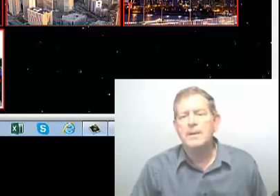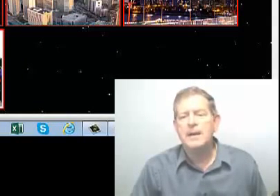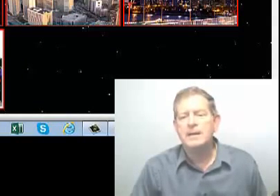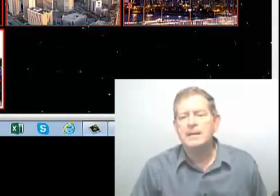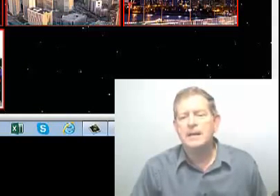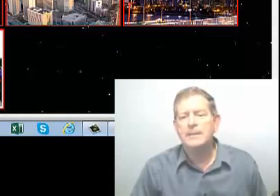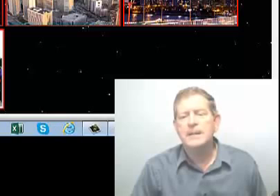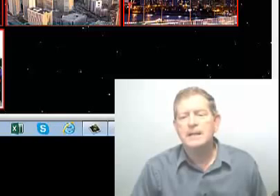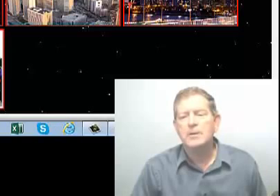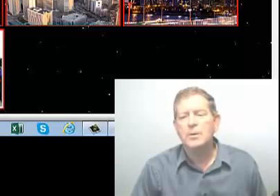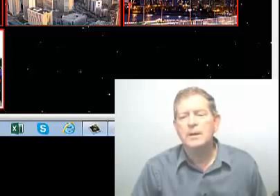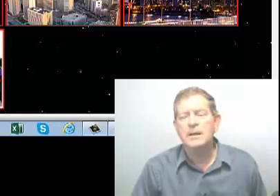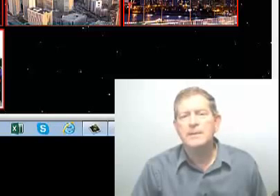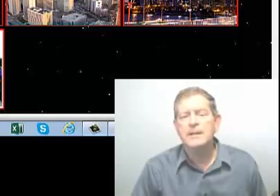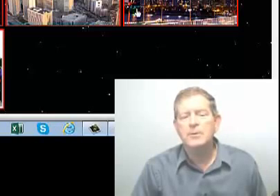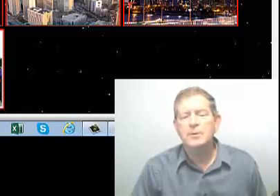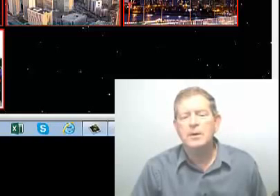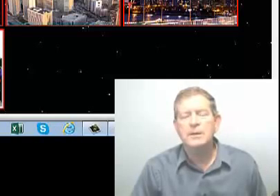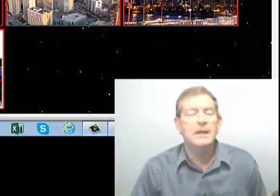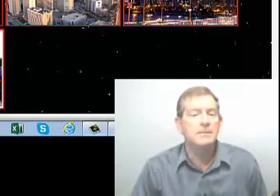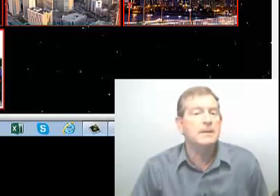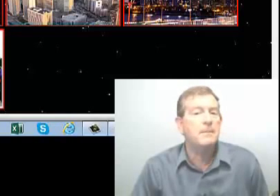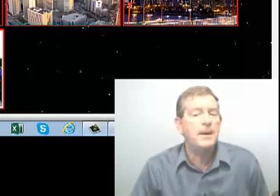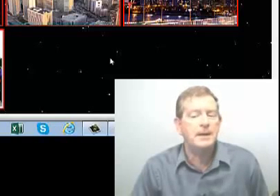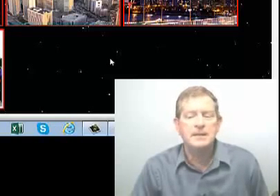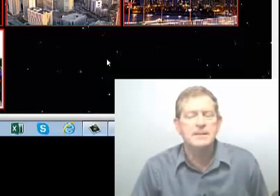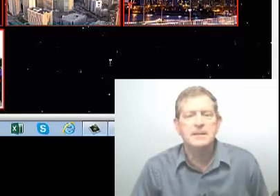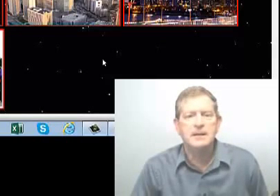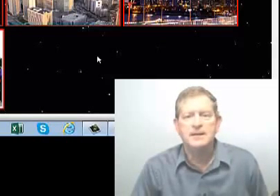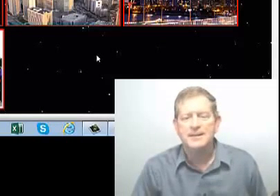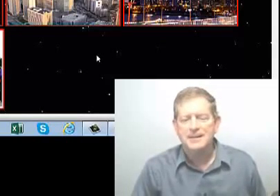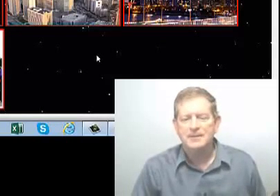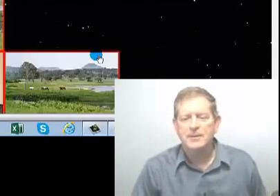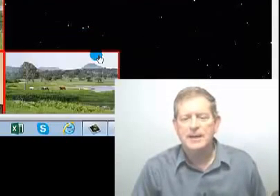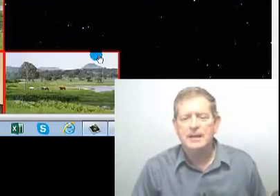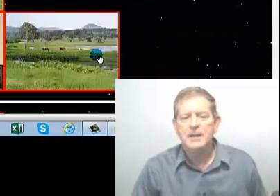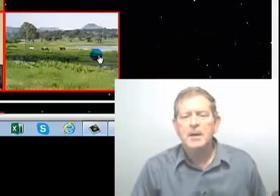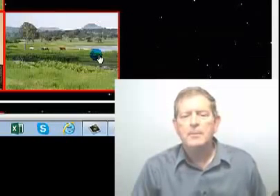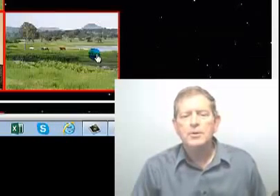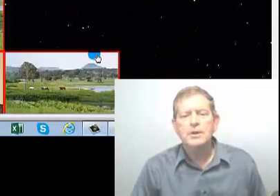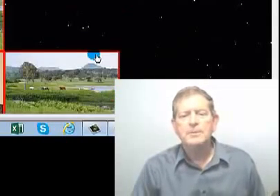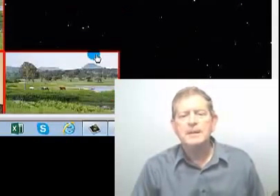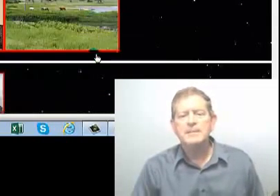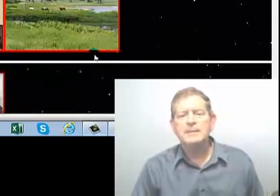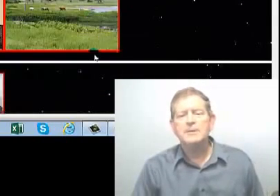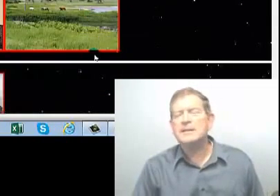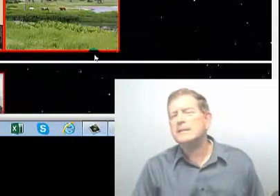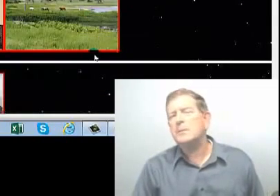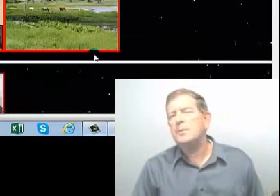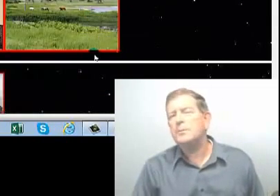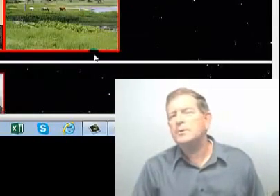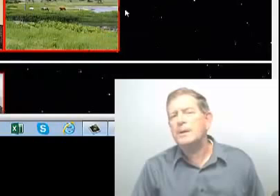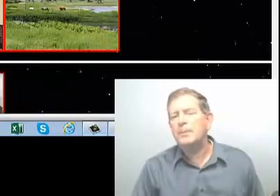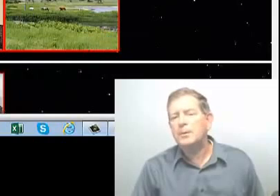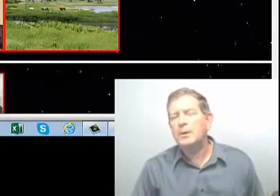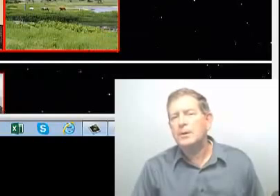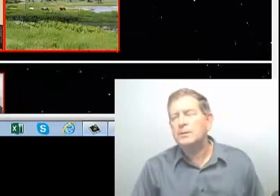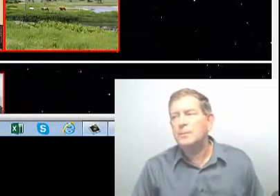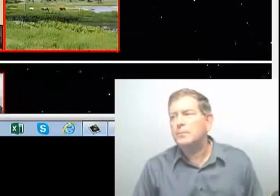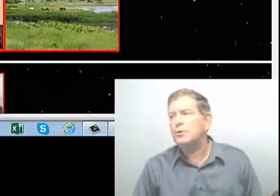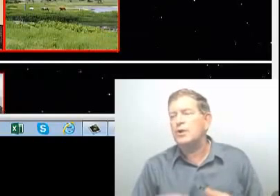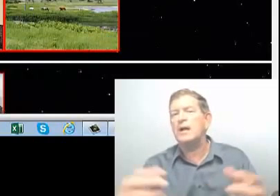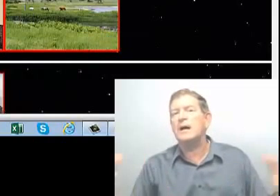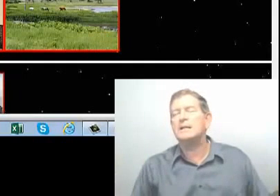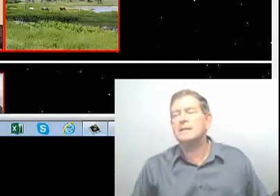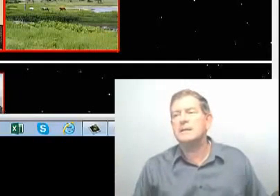au Québec, il habite à Détroit, il habite à New York, il habite à Paris, etc. Voilà. Prochaine partie, maintenant, ça c'est un peu plus important,